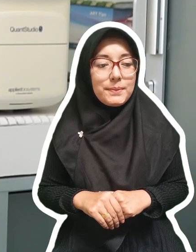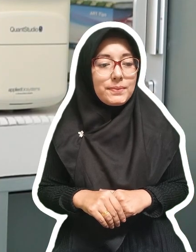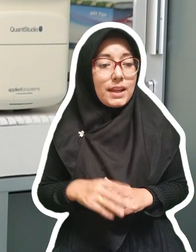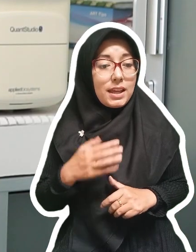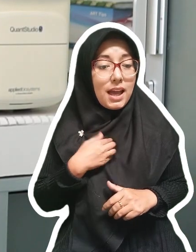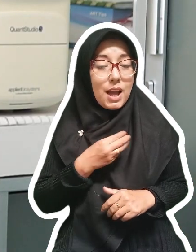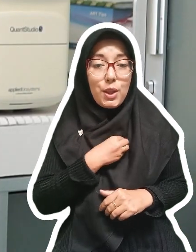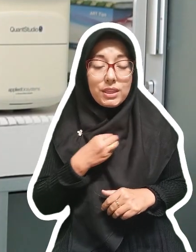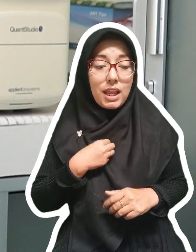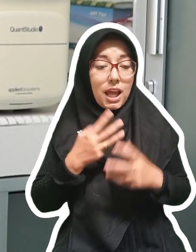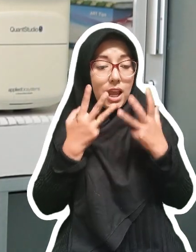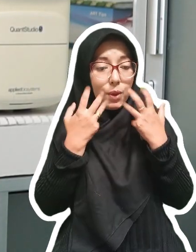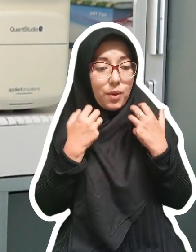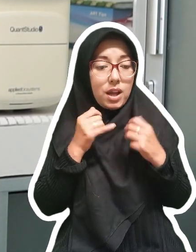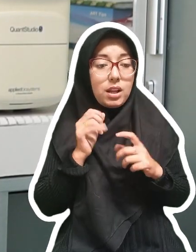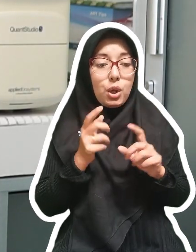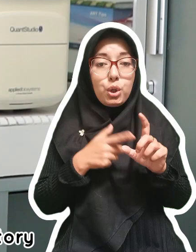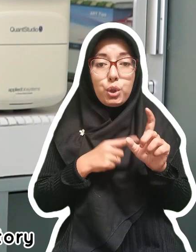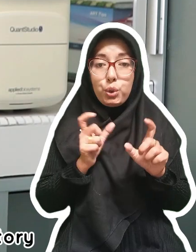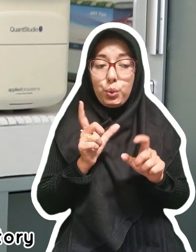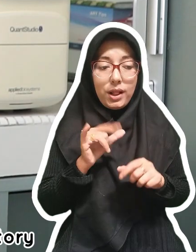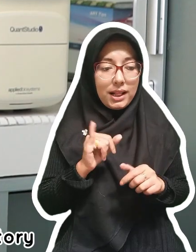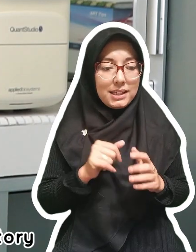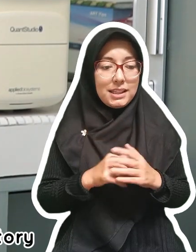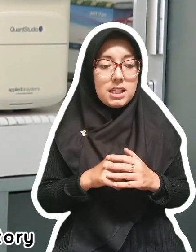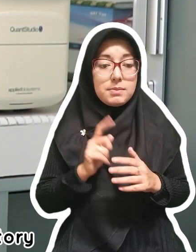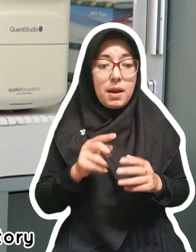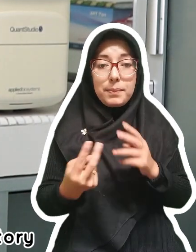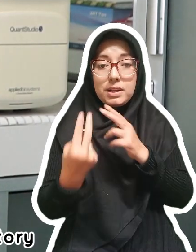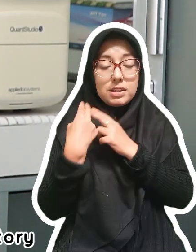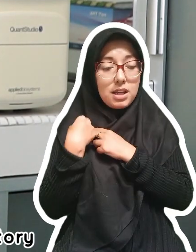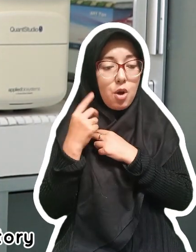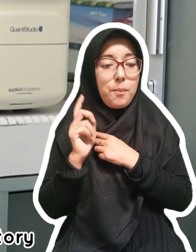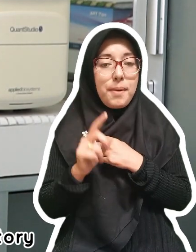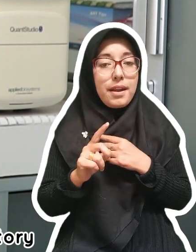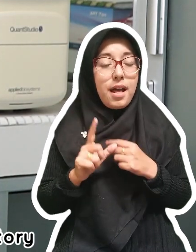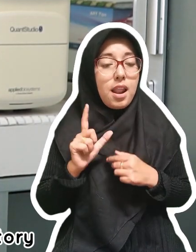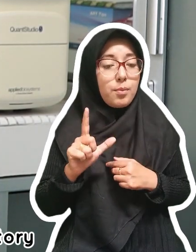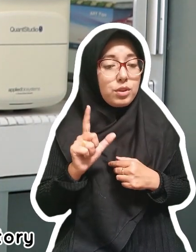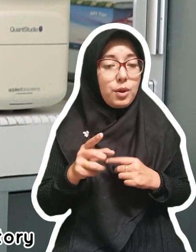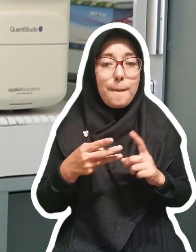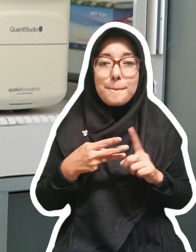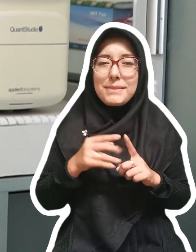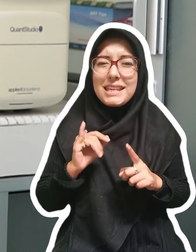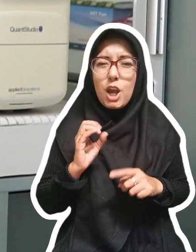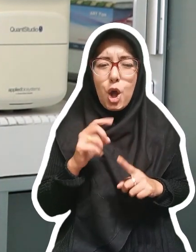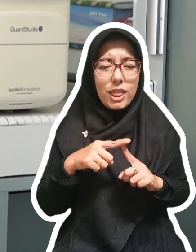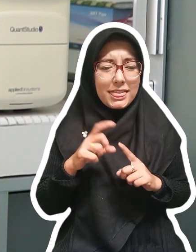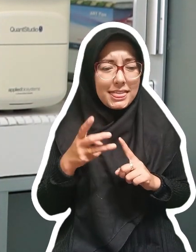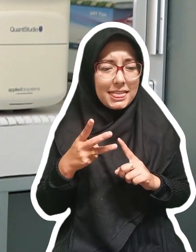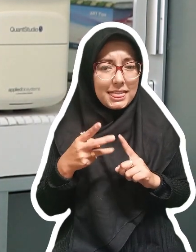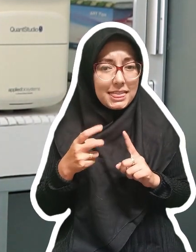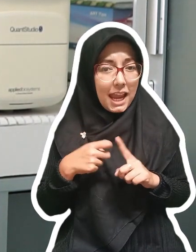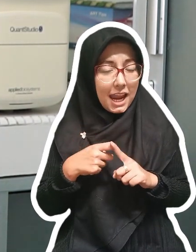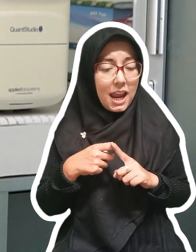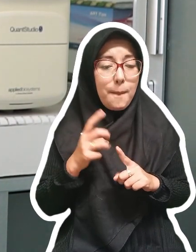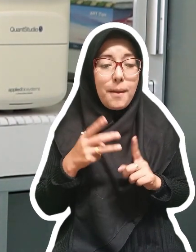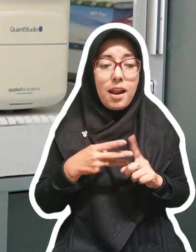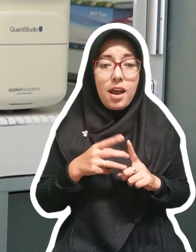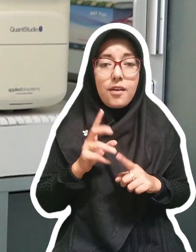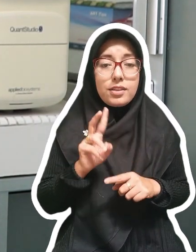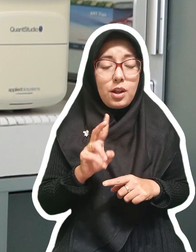Saya Dr. Hewan Yuli Miswati MSI sebagai penanggung jawab pada Laboratorium Biotek Balai Veteriner Bukit Tinggi.